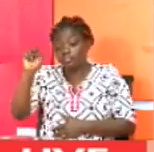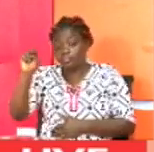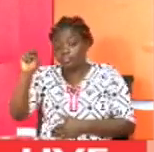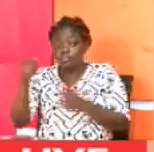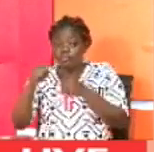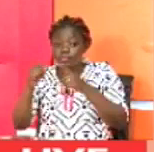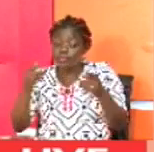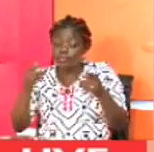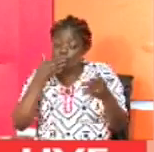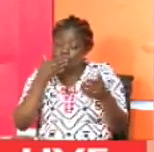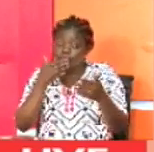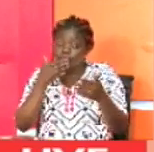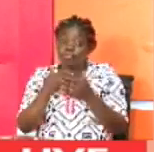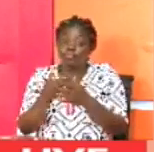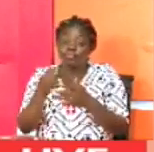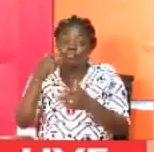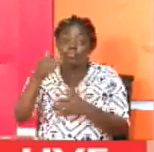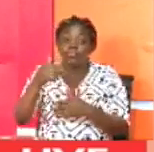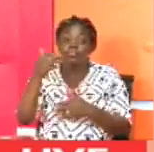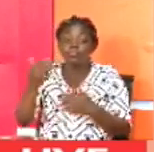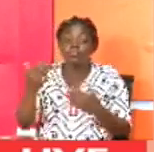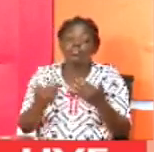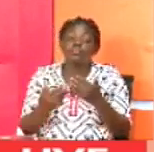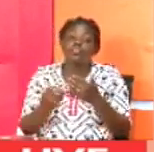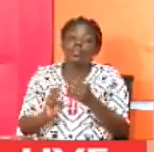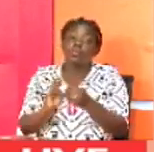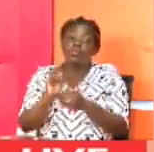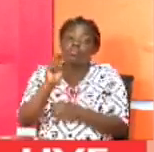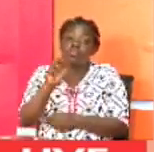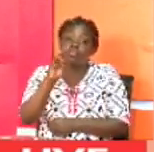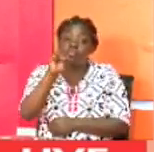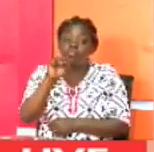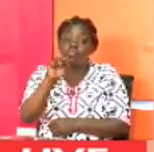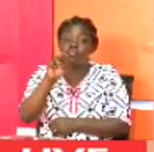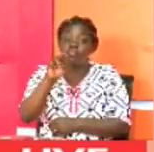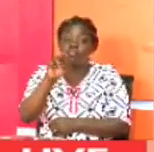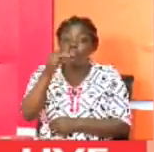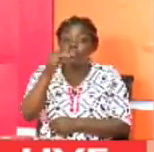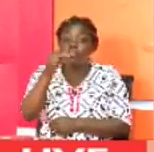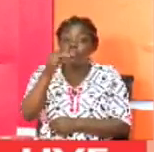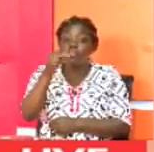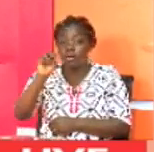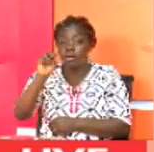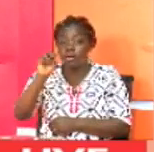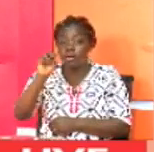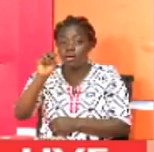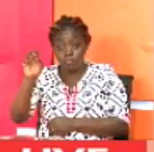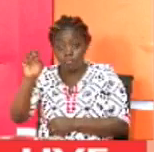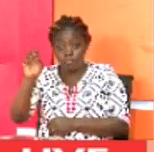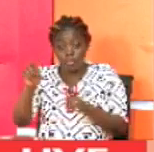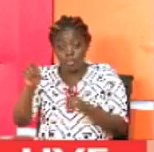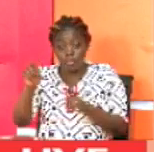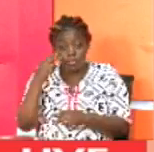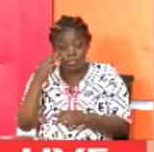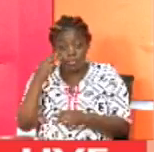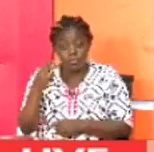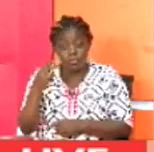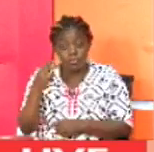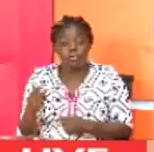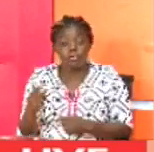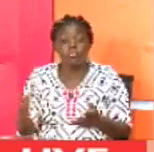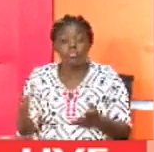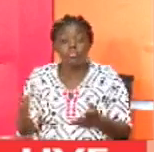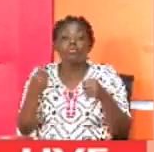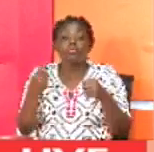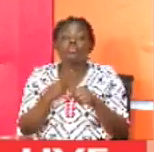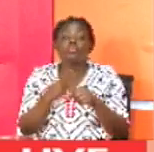eno ennungi ey'olubeerera nabbi muhammad sallallahu alaihi wasallama gye yatwala era bw'olaba nga yagiwa